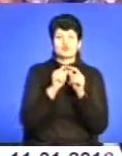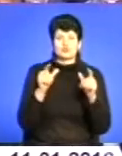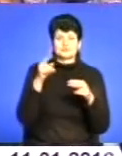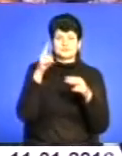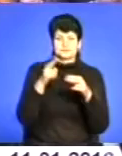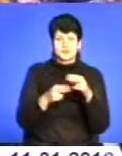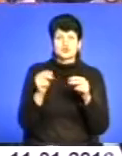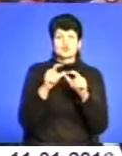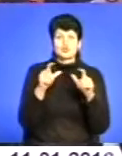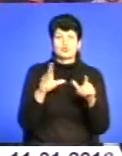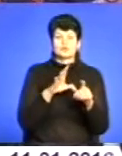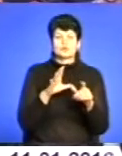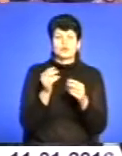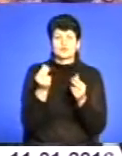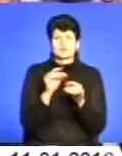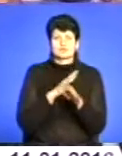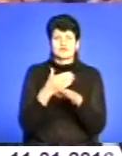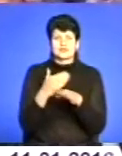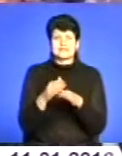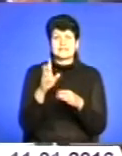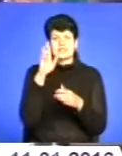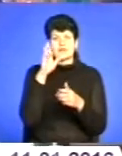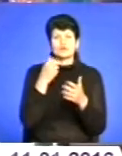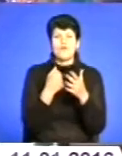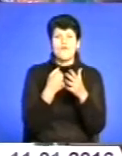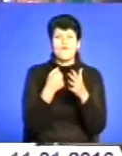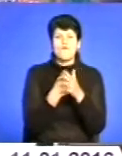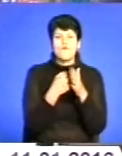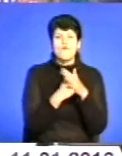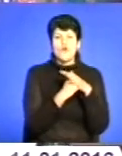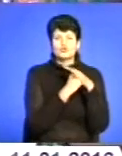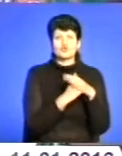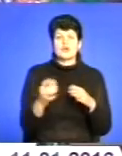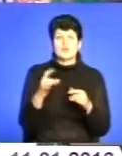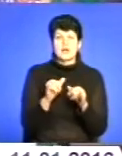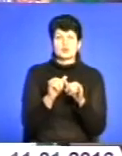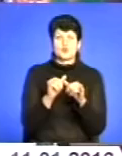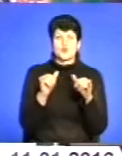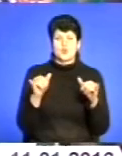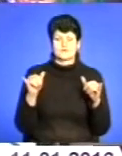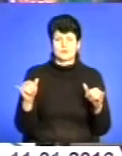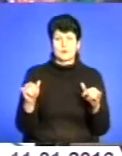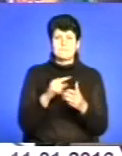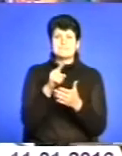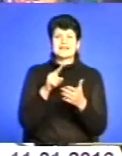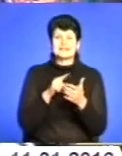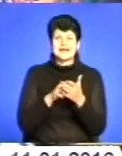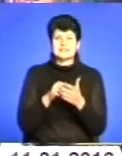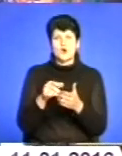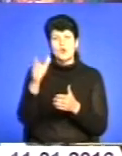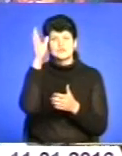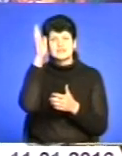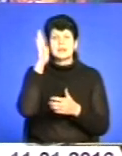було виділено із Державного фонду регіонального розвитку. Питання освіти, питання майбутнього дітей має